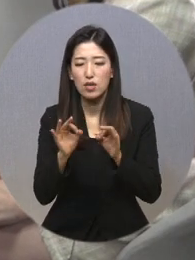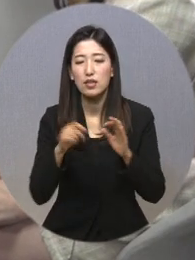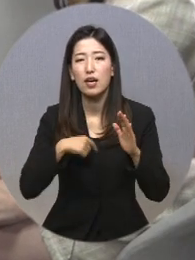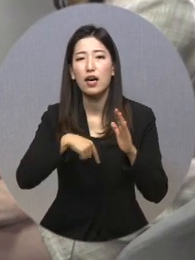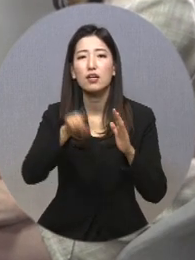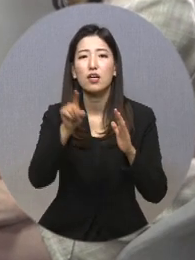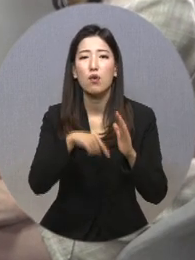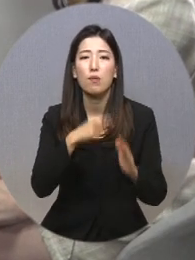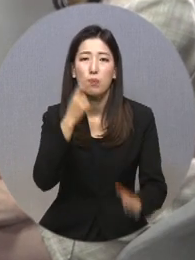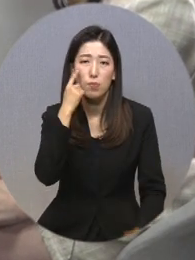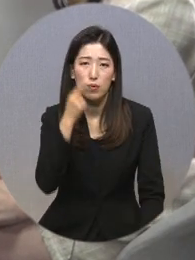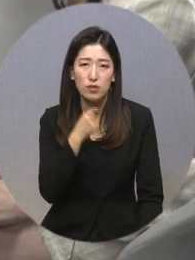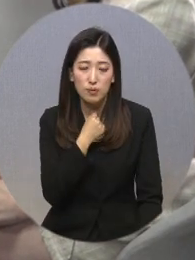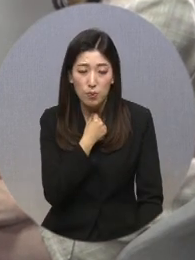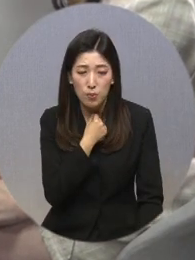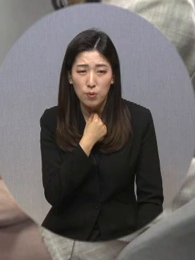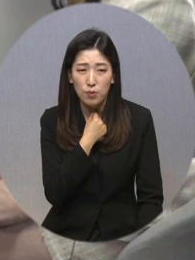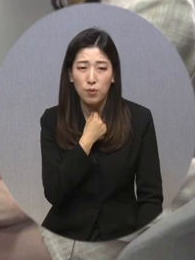때